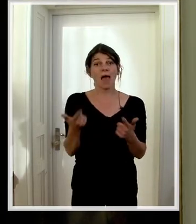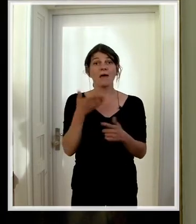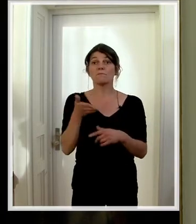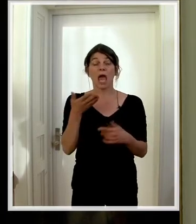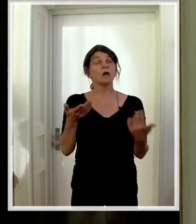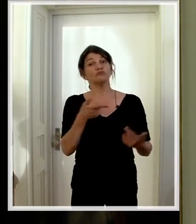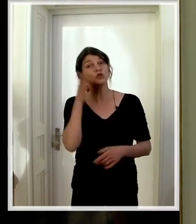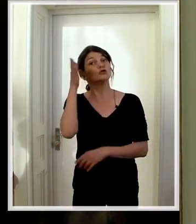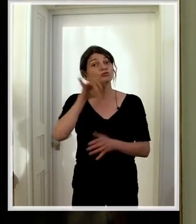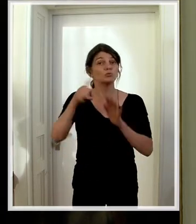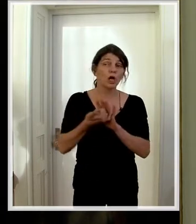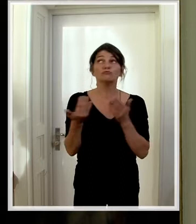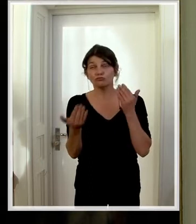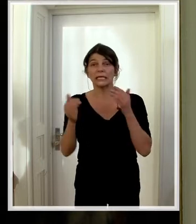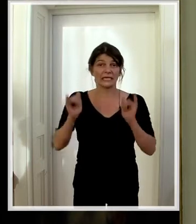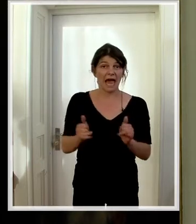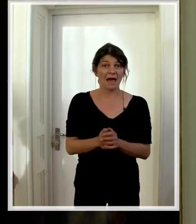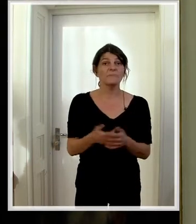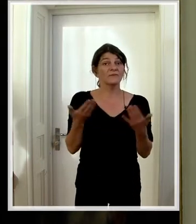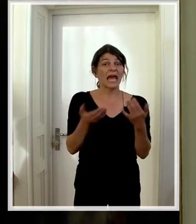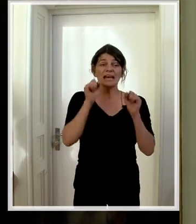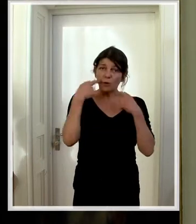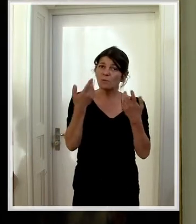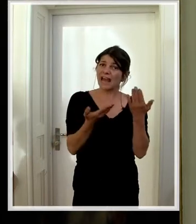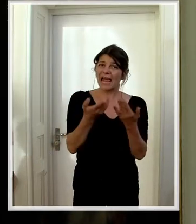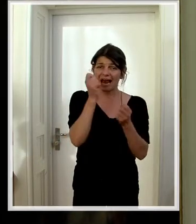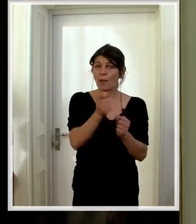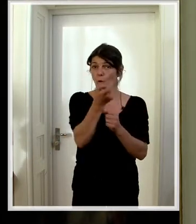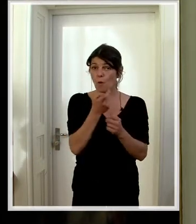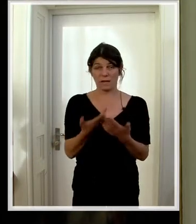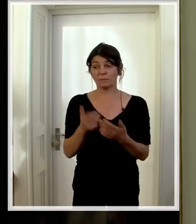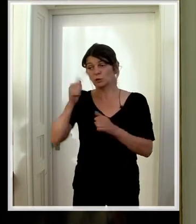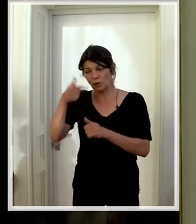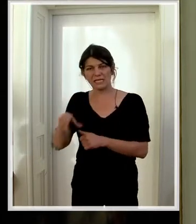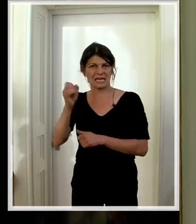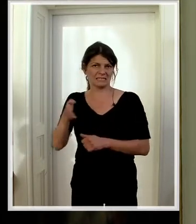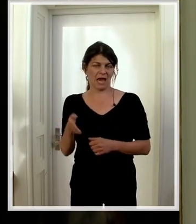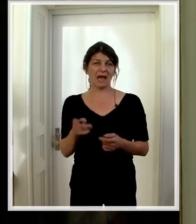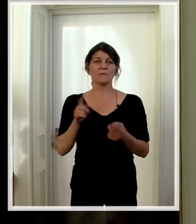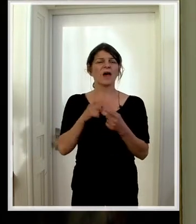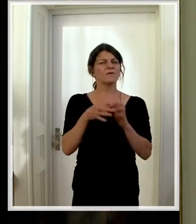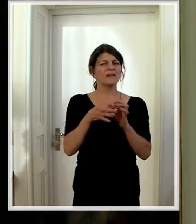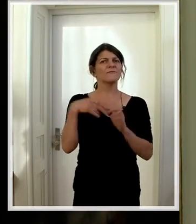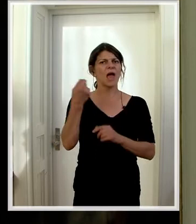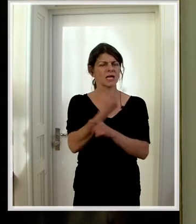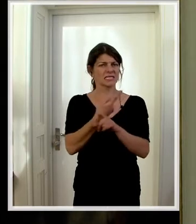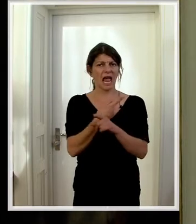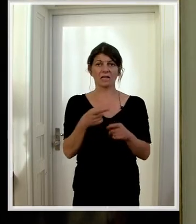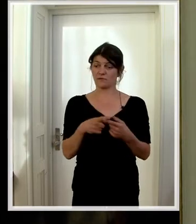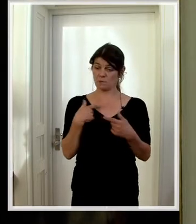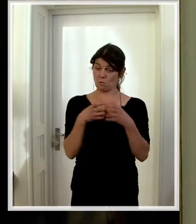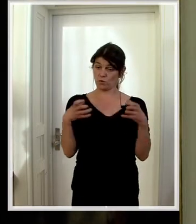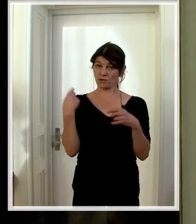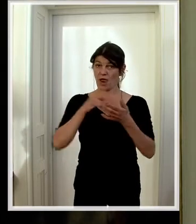ein Zukunftsprojekt, wo nach der S-Bahn könnte kommen. Und vielleicht, wenn wir noch zu den Fahrzeiten gehen, ist es also so, wenn man heute im